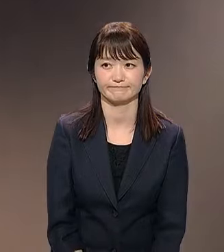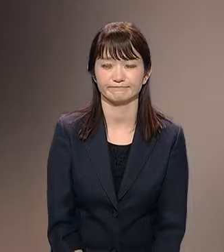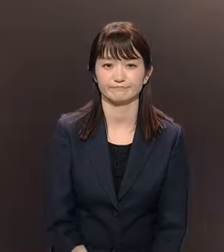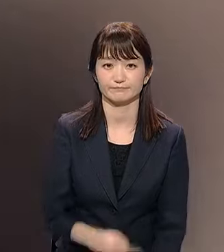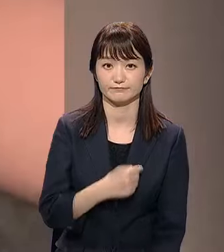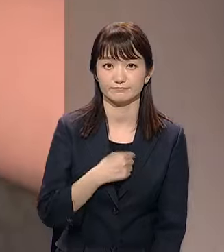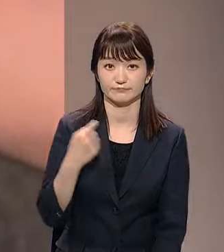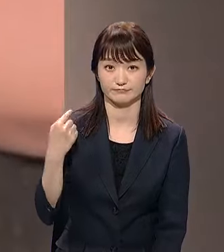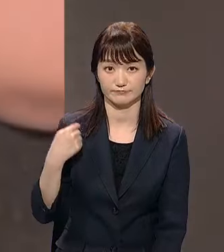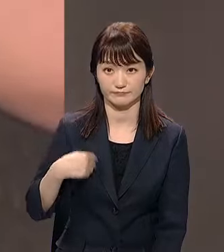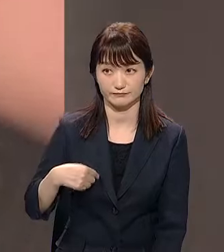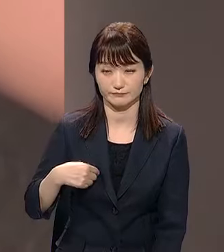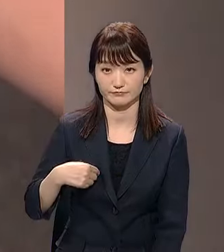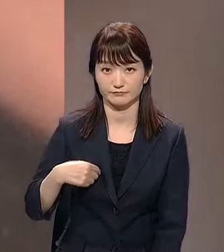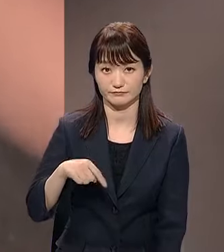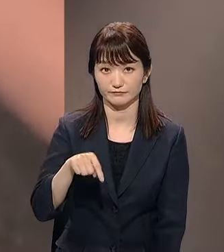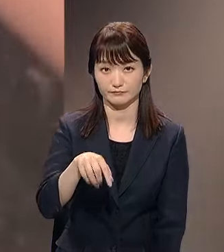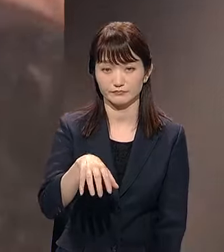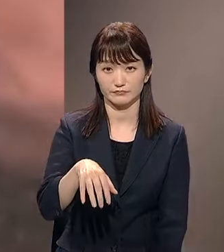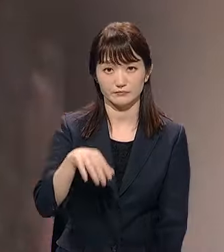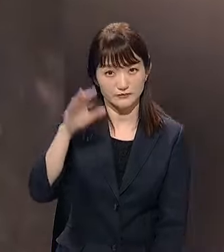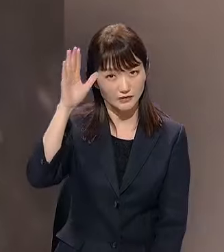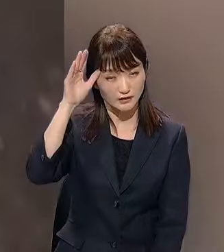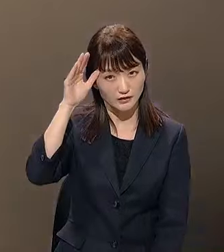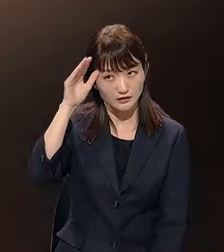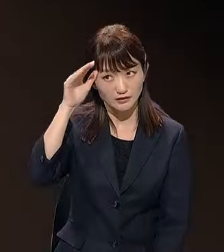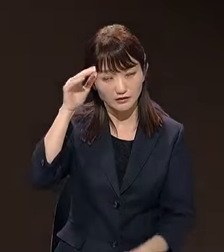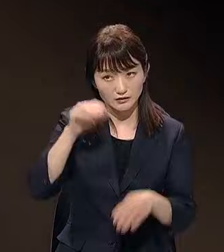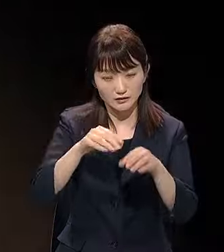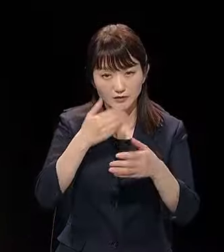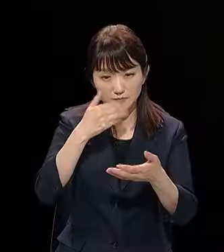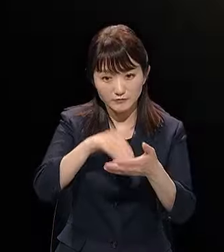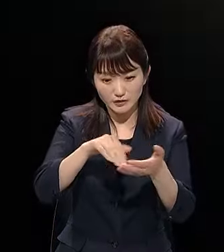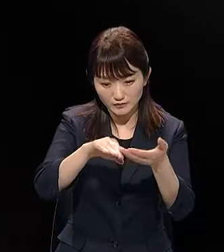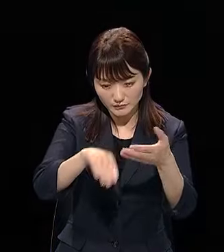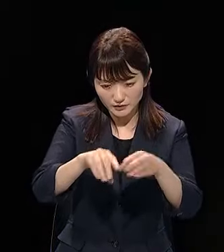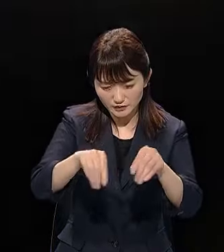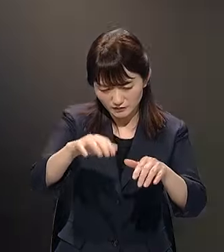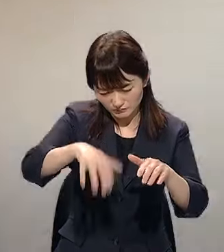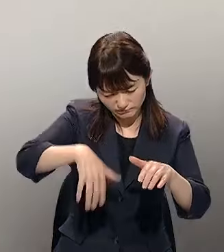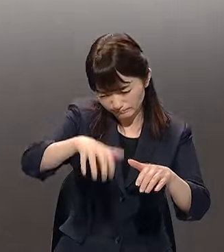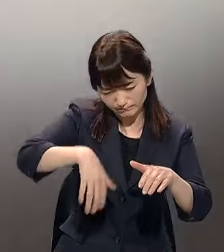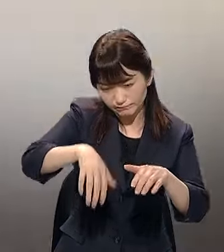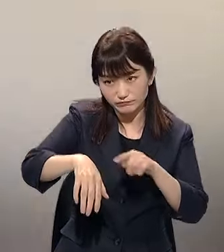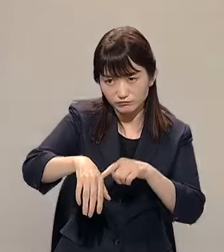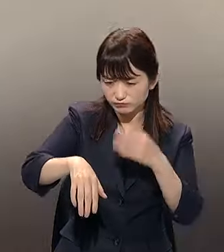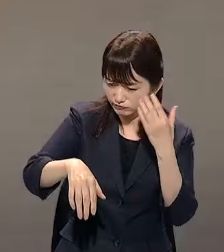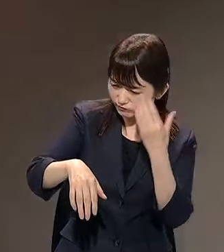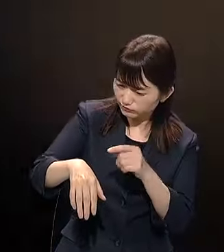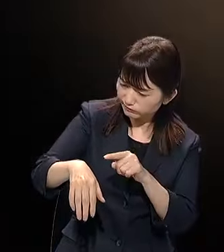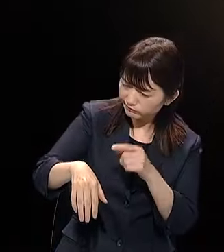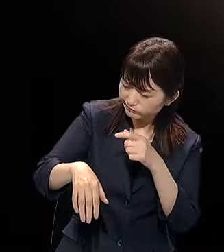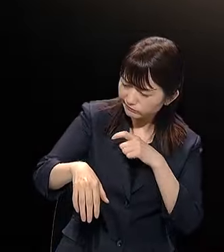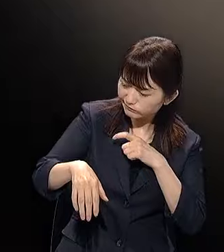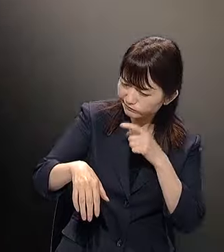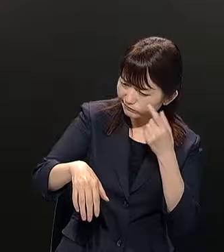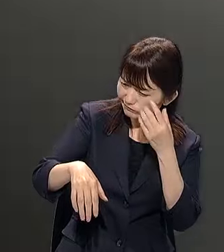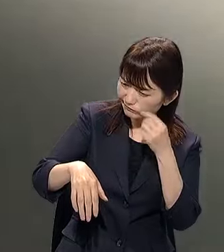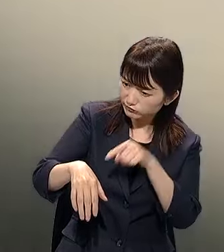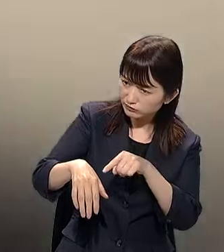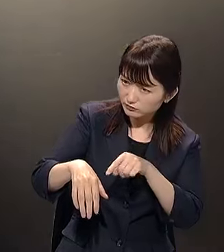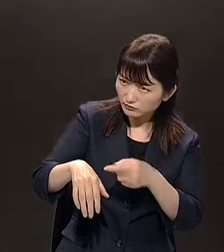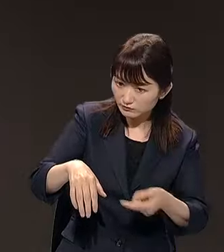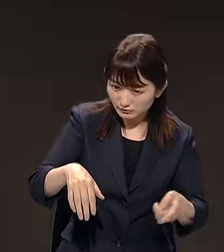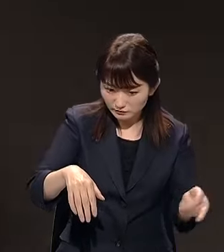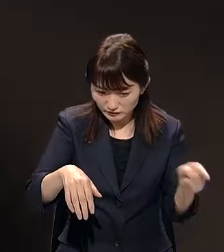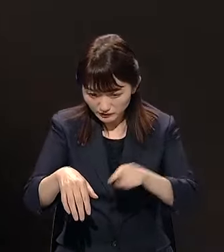네, 중국입니다. 강아지가 깽킹대면서 바위 밑에 있는 흙을 파고 있습니다. 이 수상한 행동을 지켜보던 사람들도 일단 함께